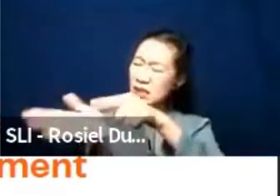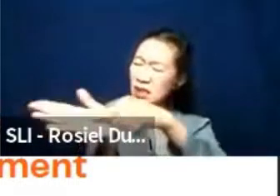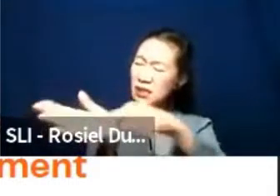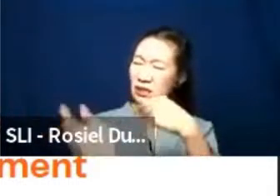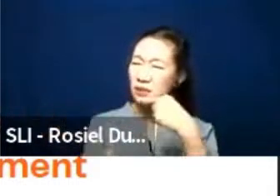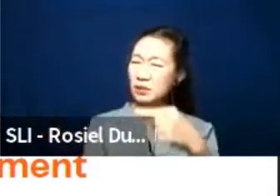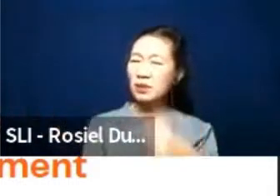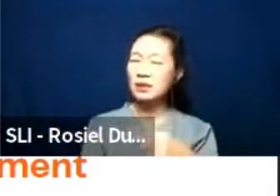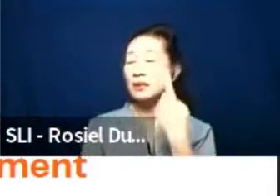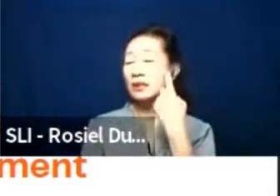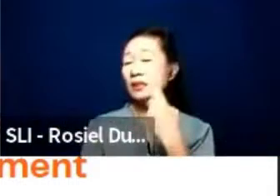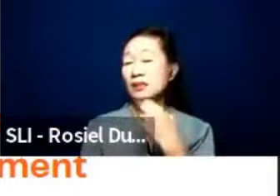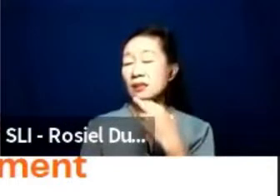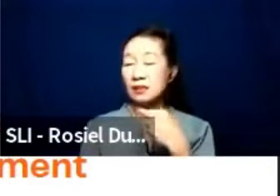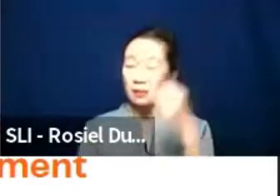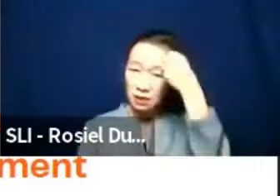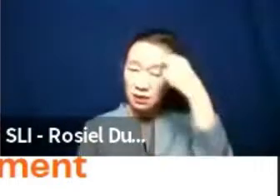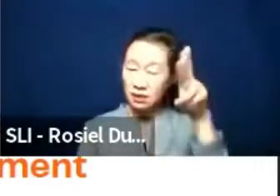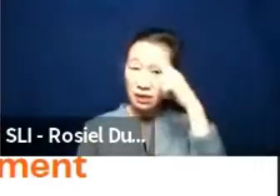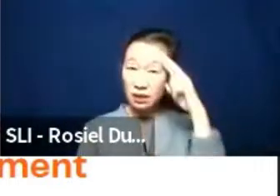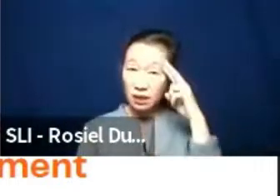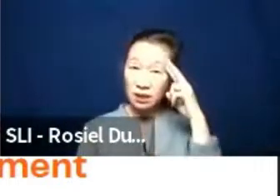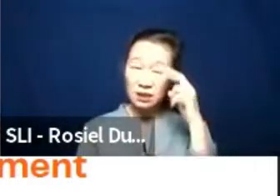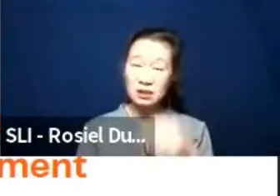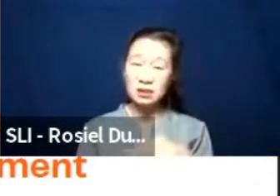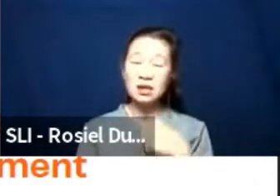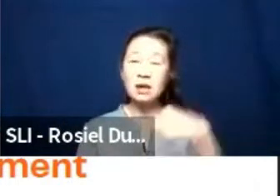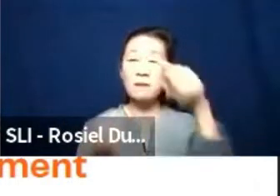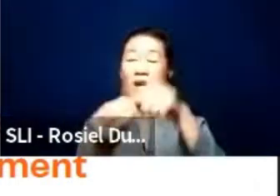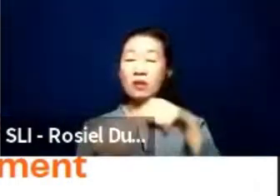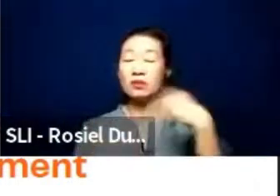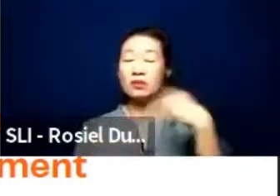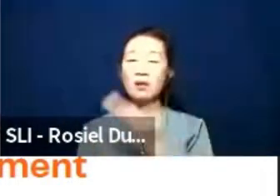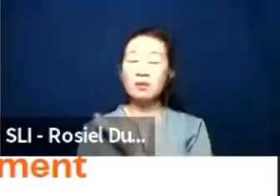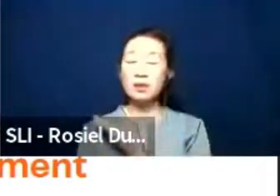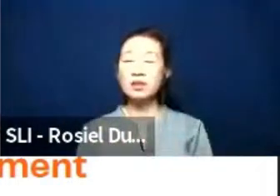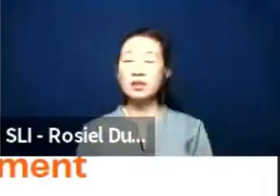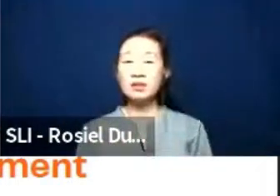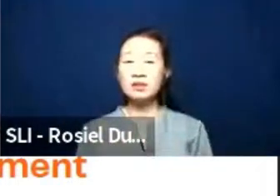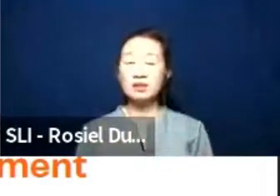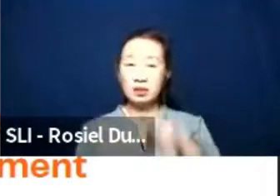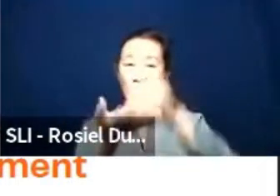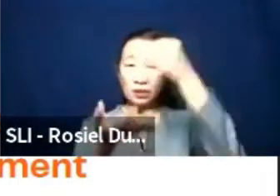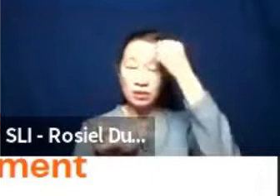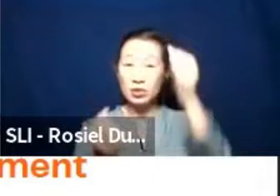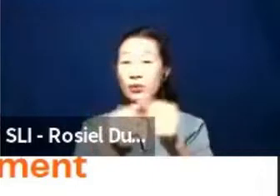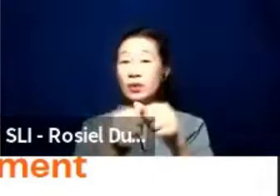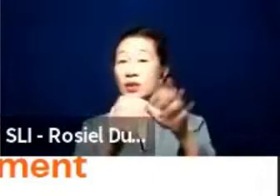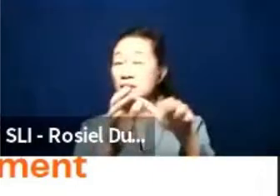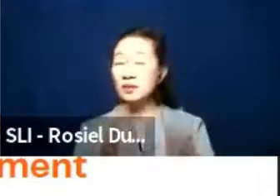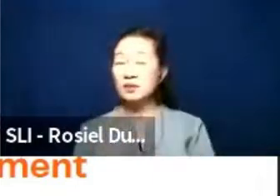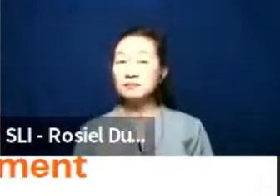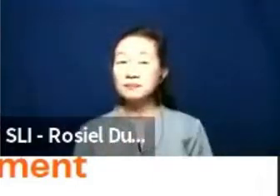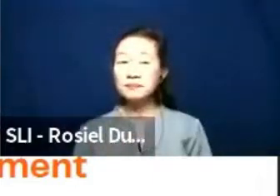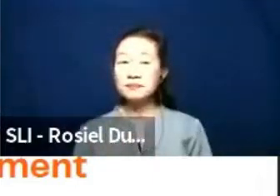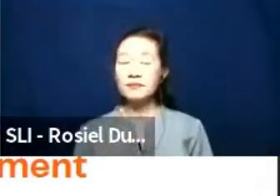kanina ni Sir Ranil, no, yung ibang statistics tungkol sa ating mga learners with disabilities. So